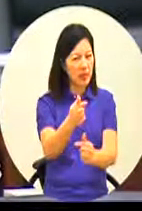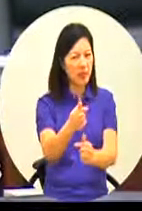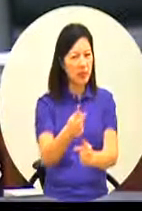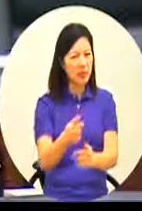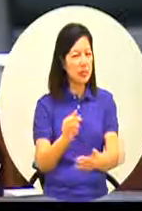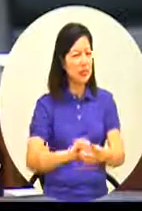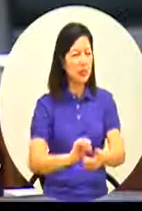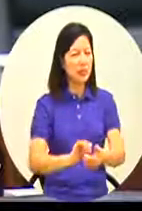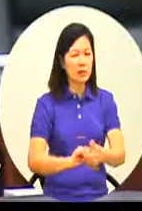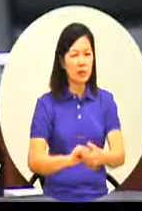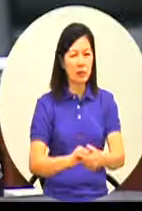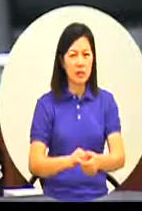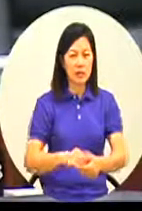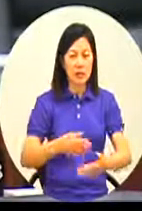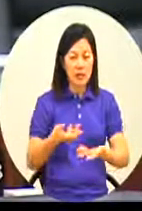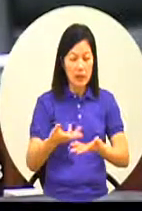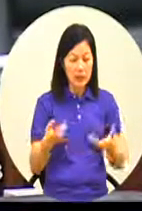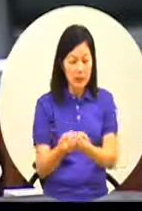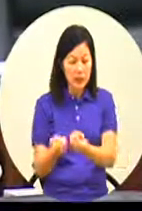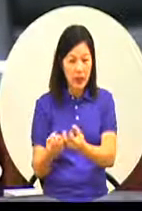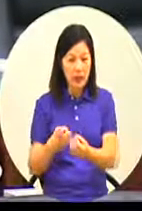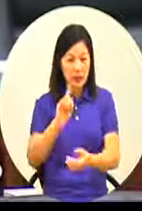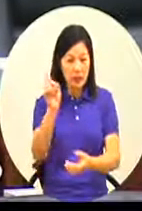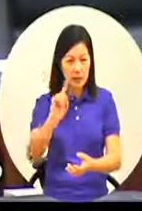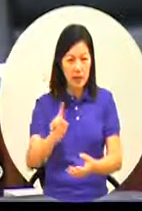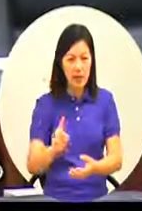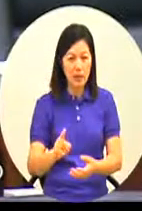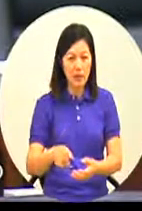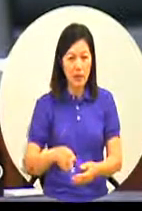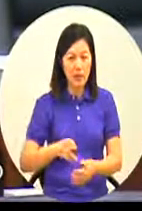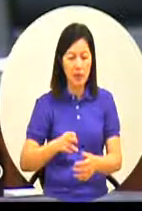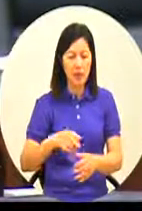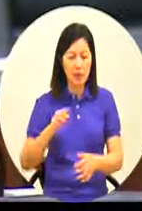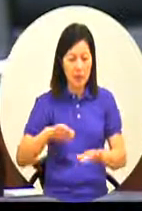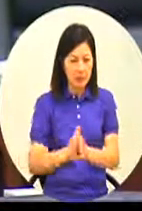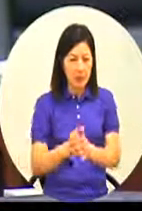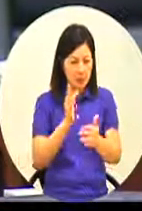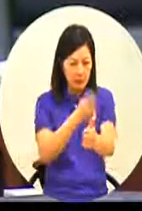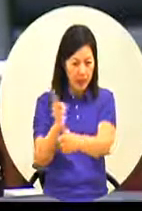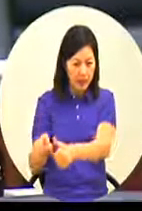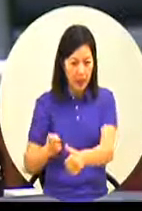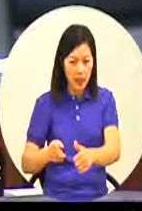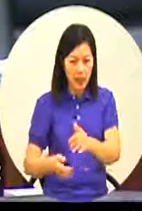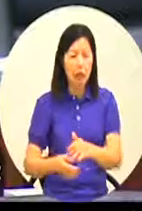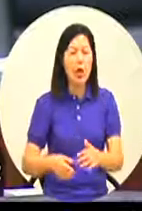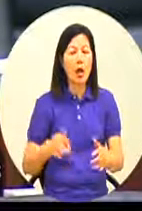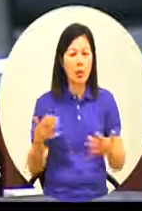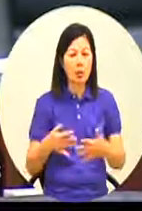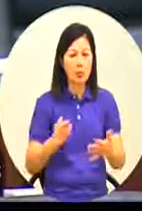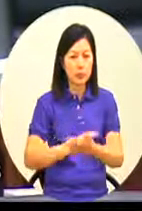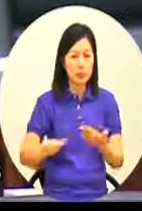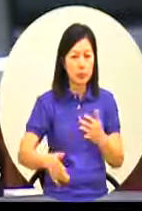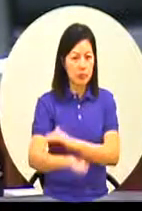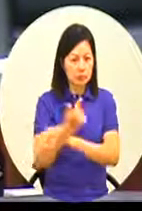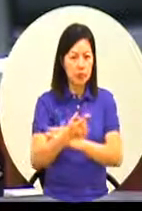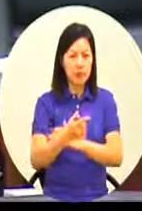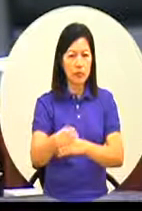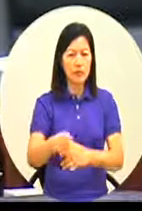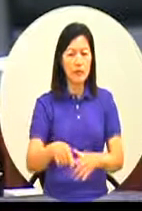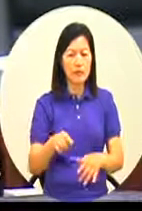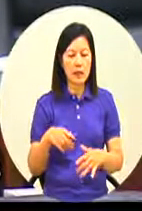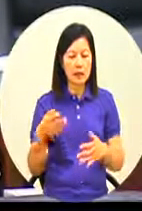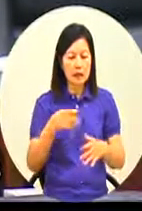待在事情发生的那一刻，我们有一个直接下命令，然后直接在最快的速度可以解决问题的。所以我再拜托局长私下